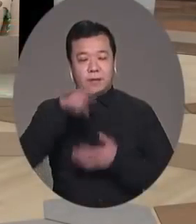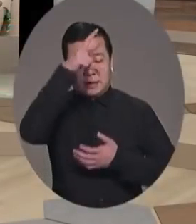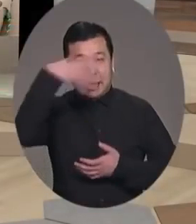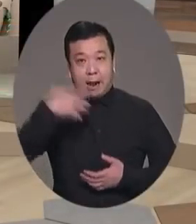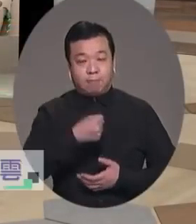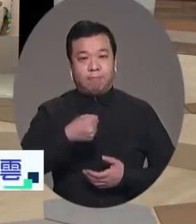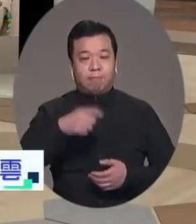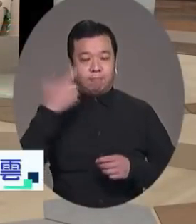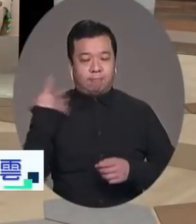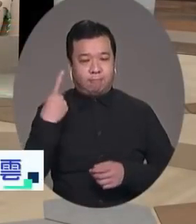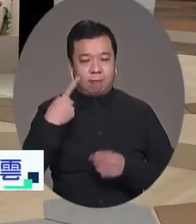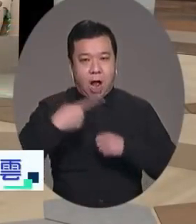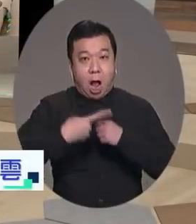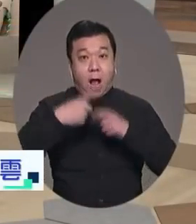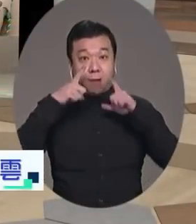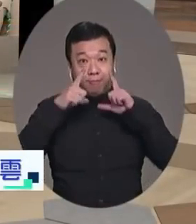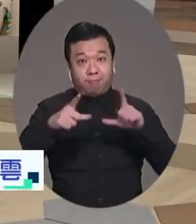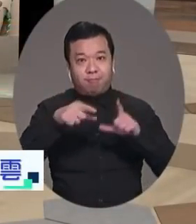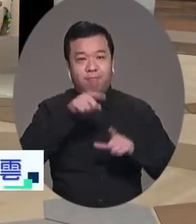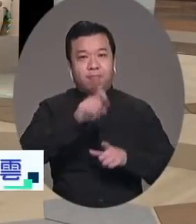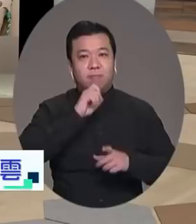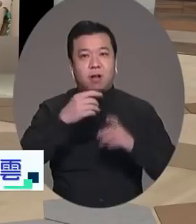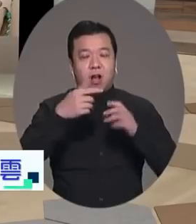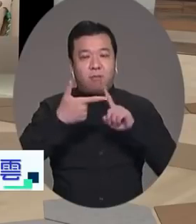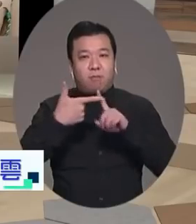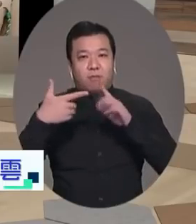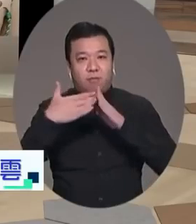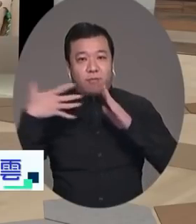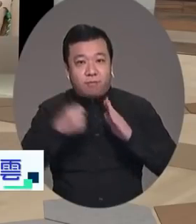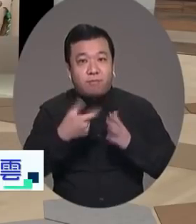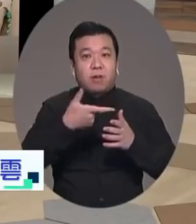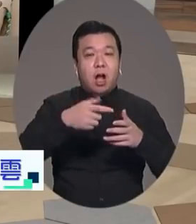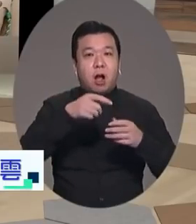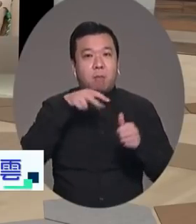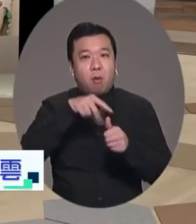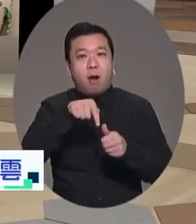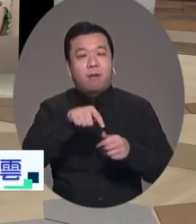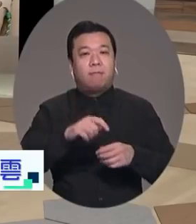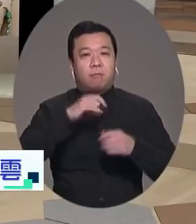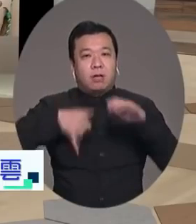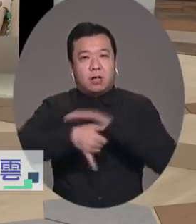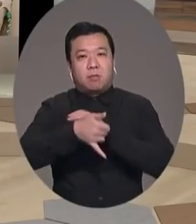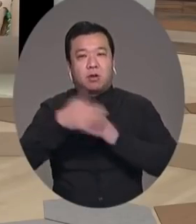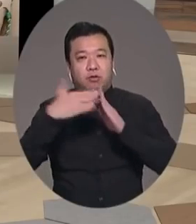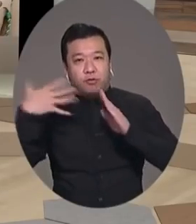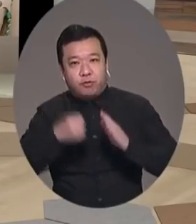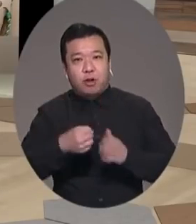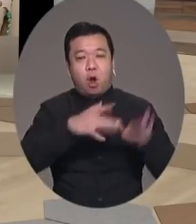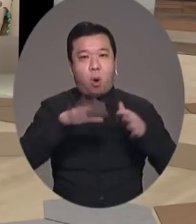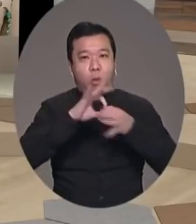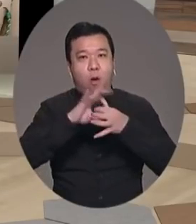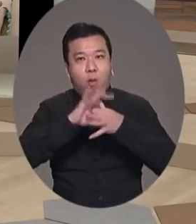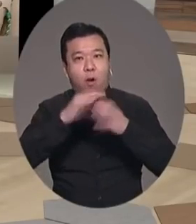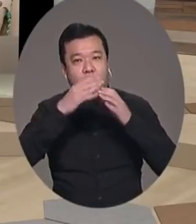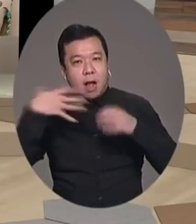行政長官林鄭月娥昨日首度回應保安局副局長歐志光、入境處處長歐家宏和海關關